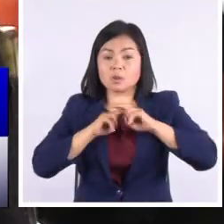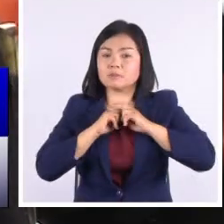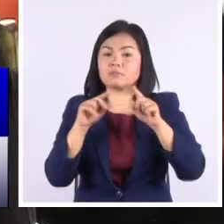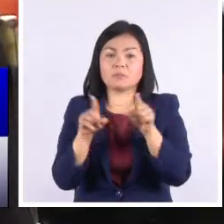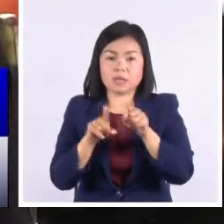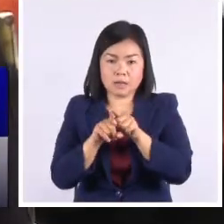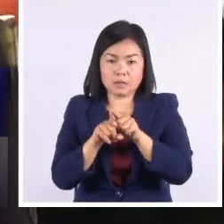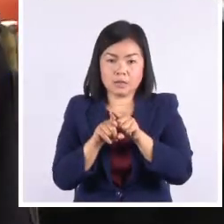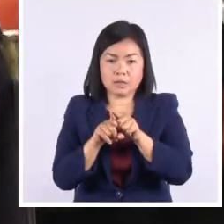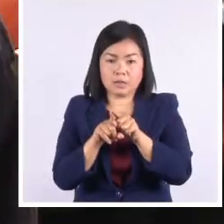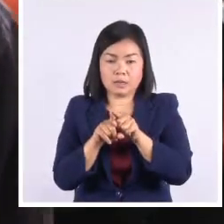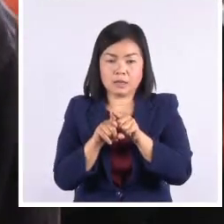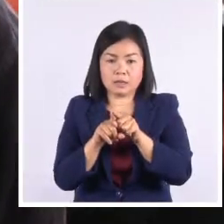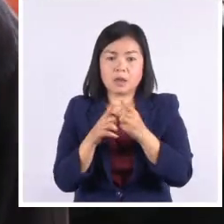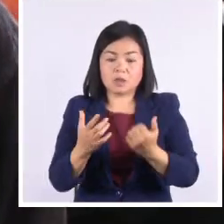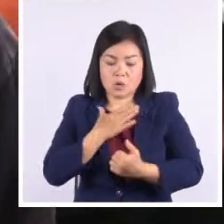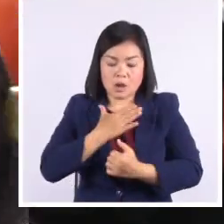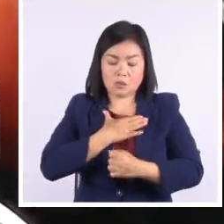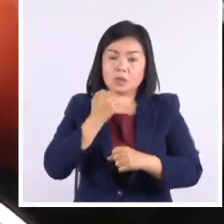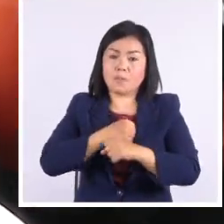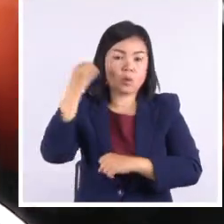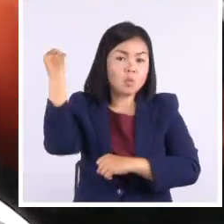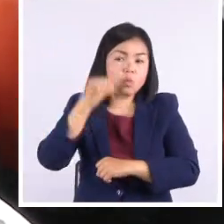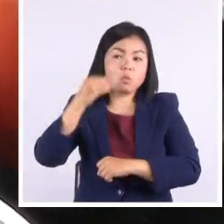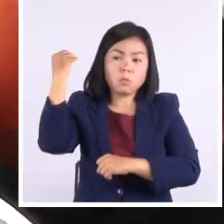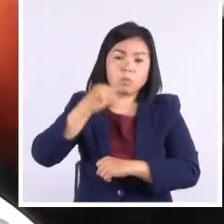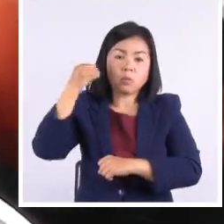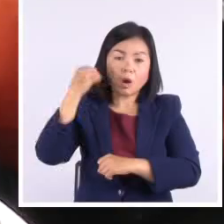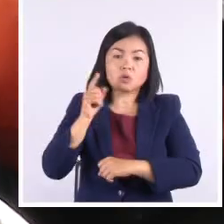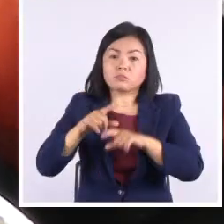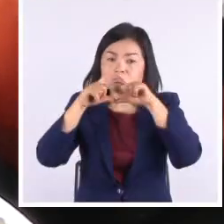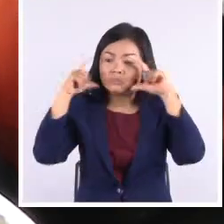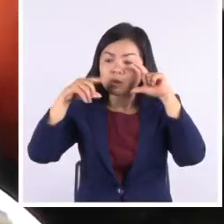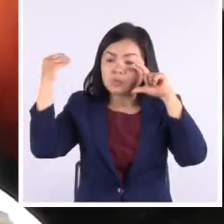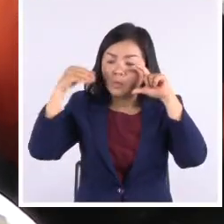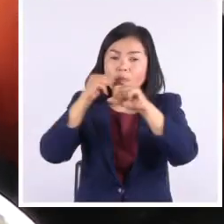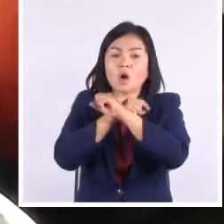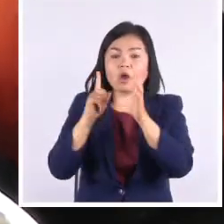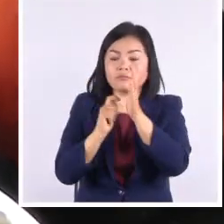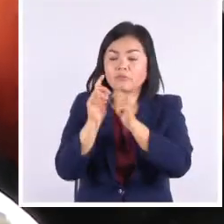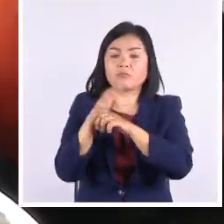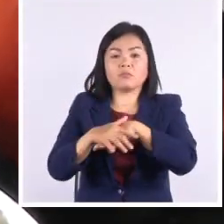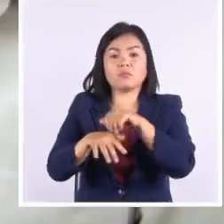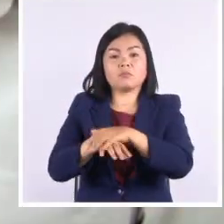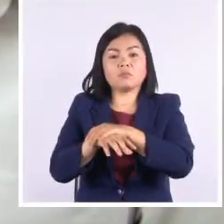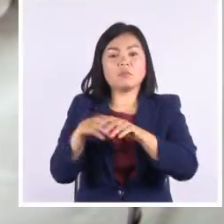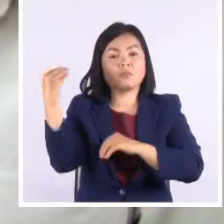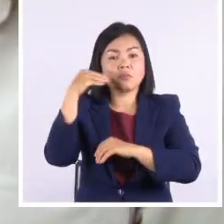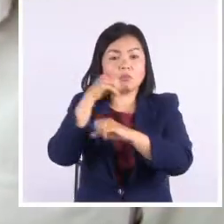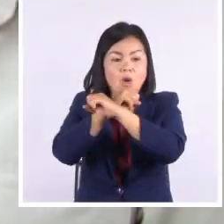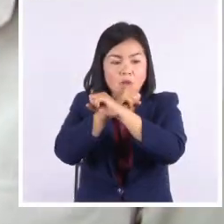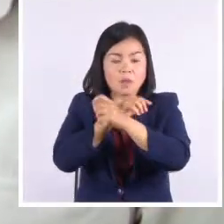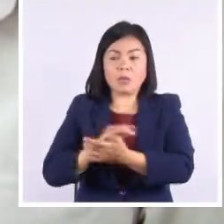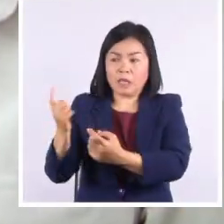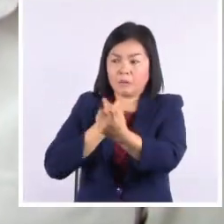ว่าแต่ผมก็ทำงานกับทุกวันก็ต้องใช้วัตถุพวกนี้ก็มี